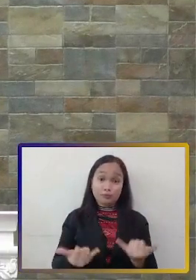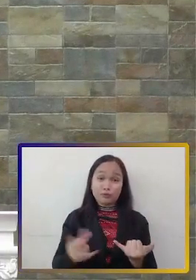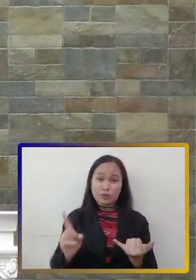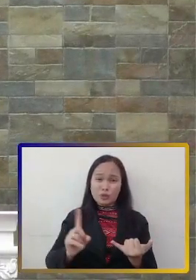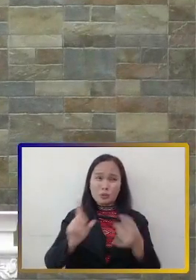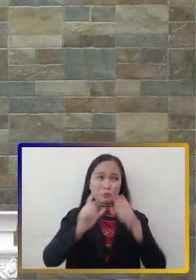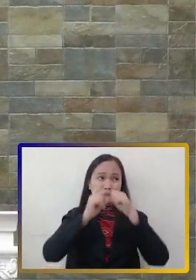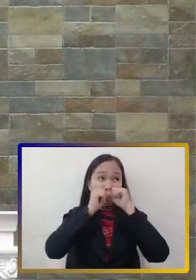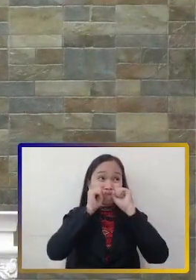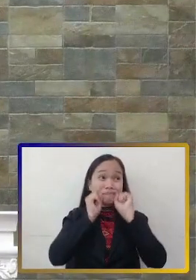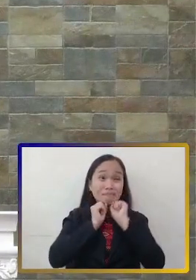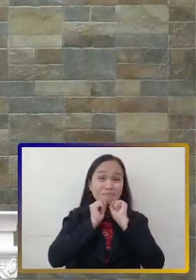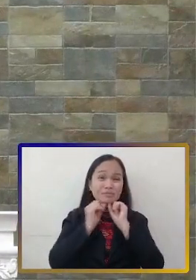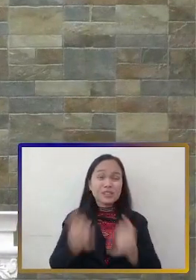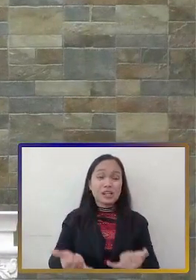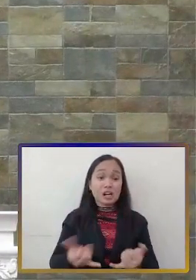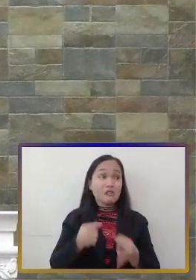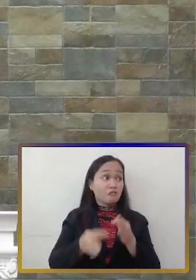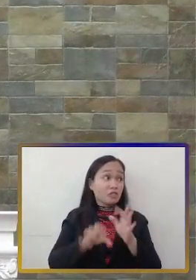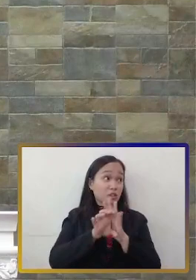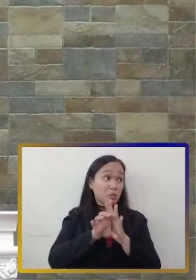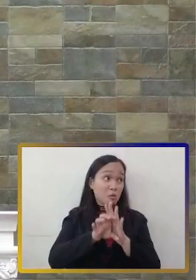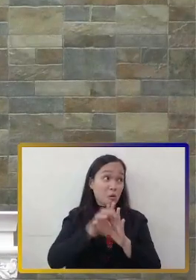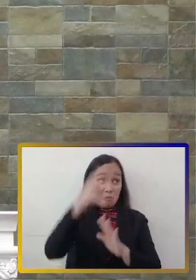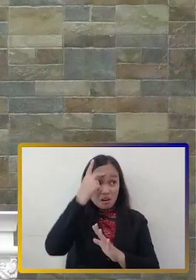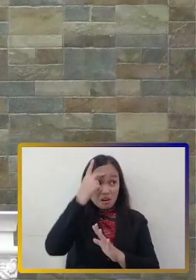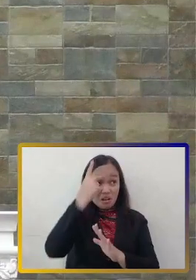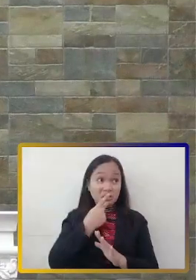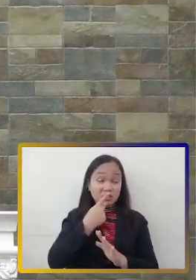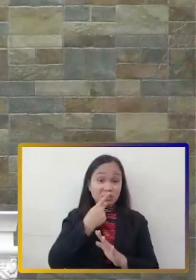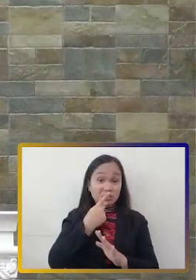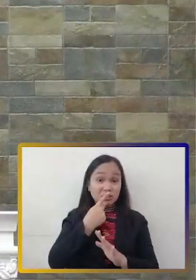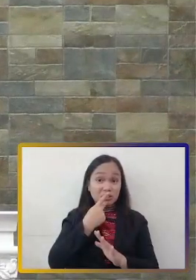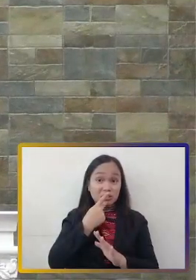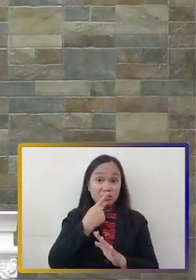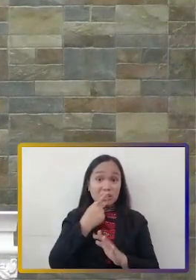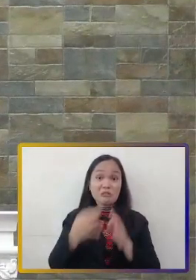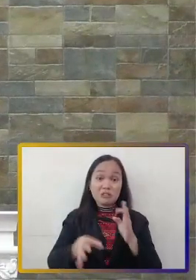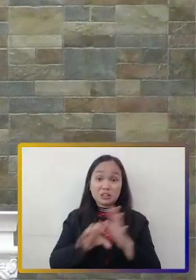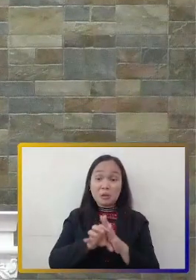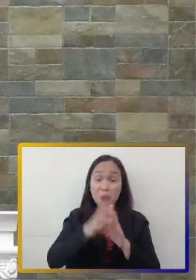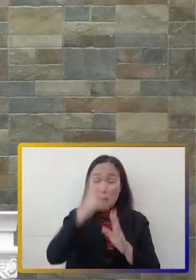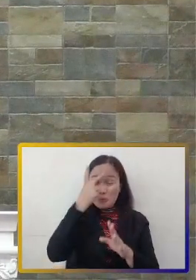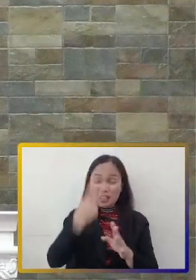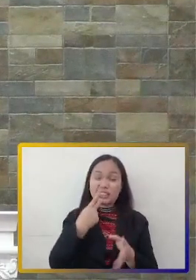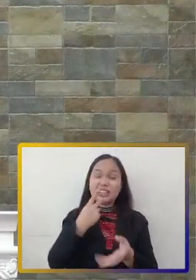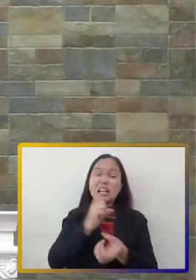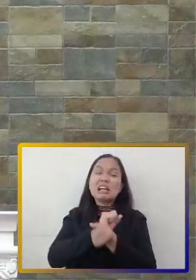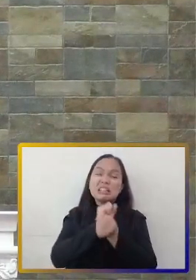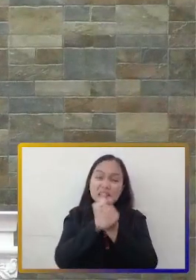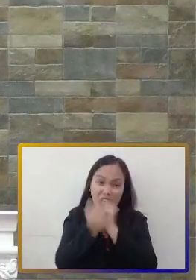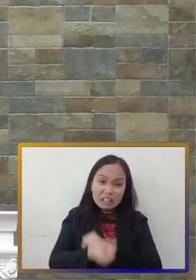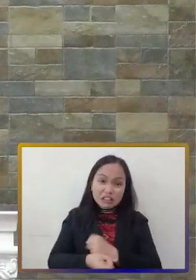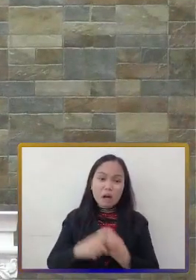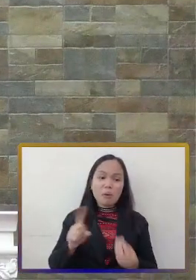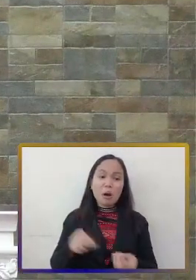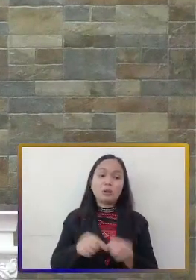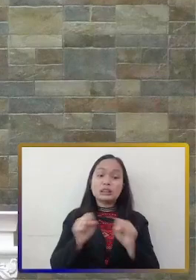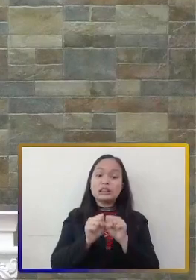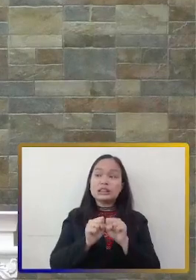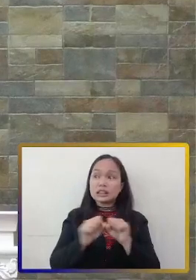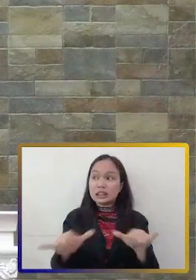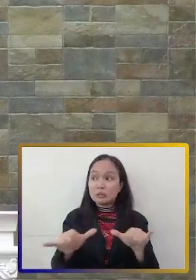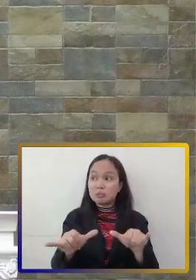nakakalungkot. Kapag ka ang mga magulang ay babaguhin po ninyo ang sistema sa loob ng simbahang